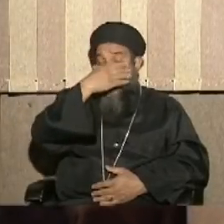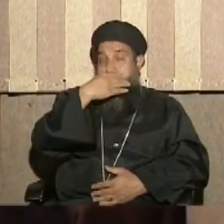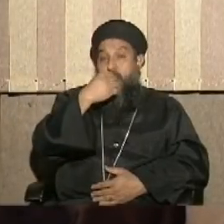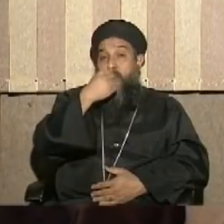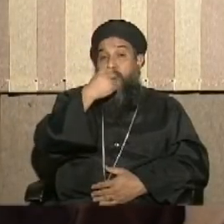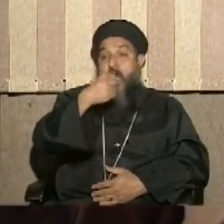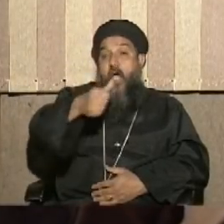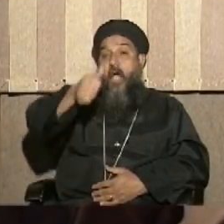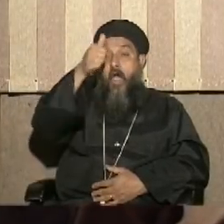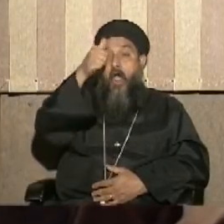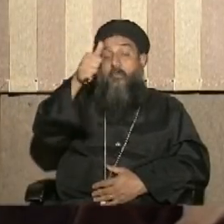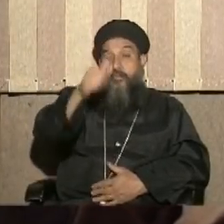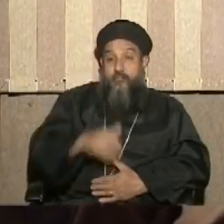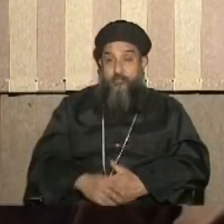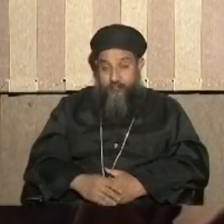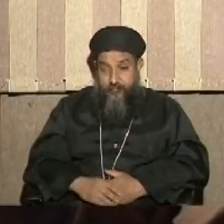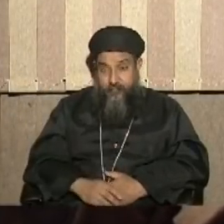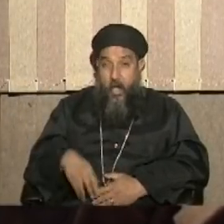مليح جدا